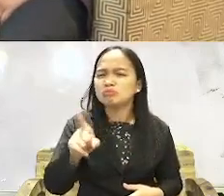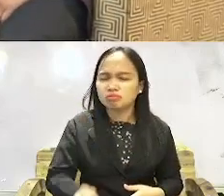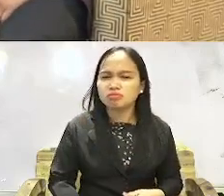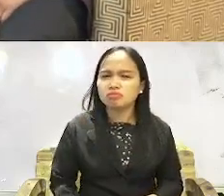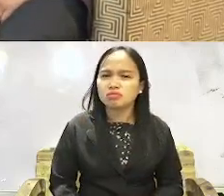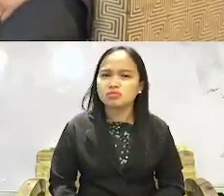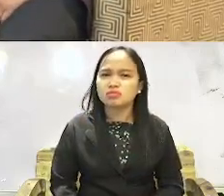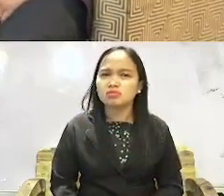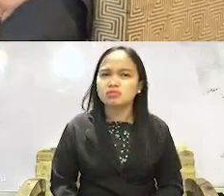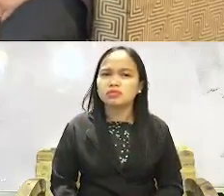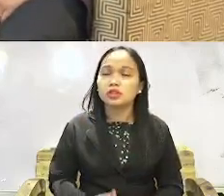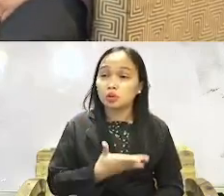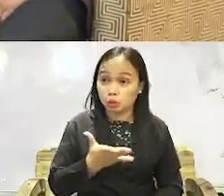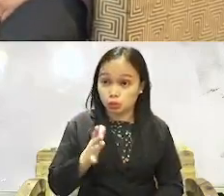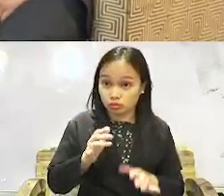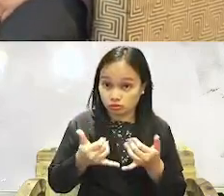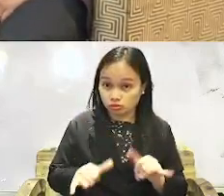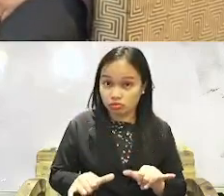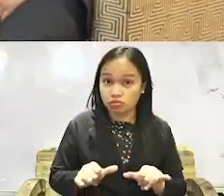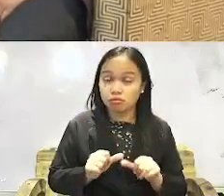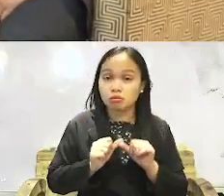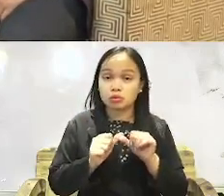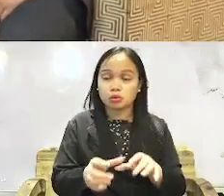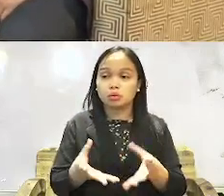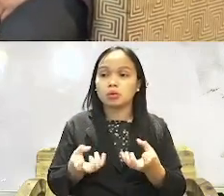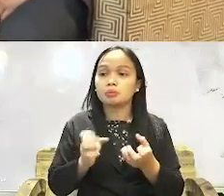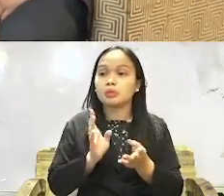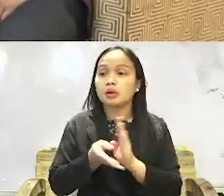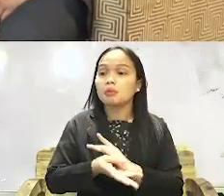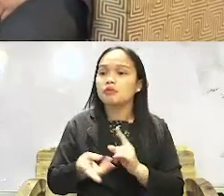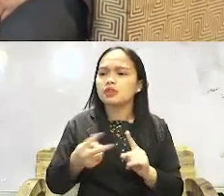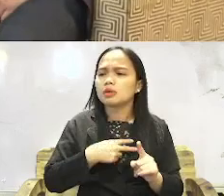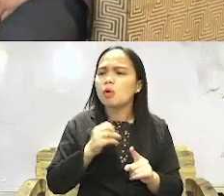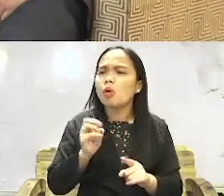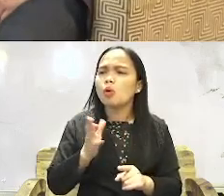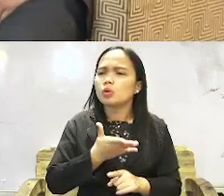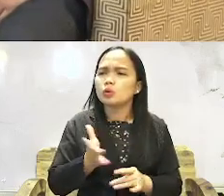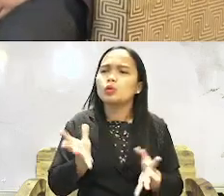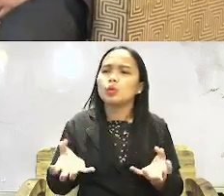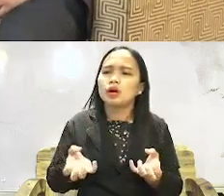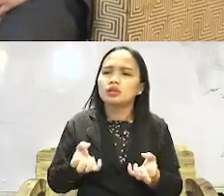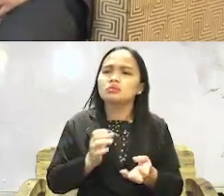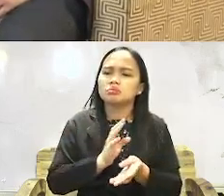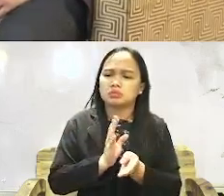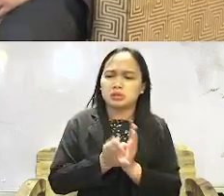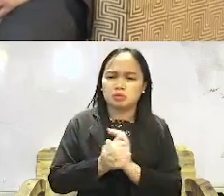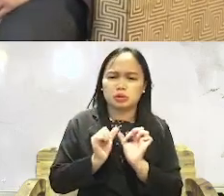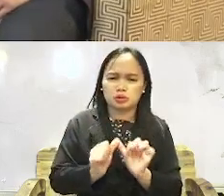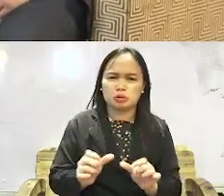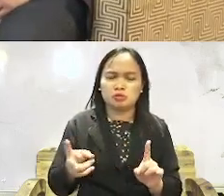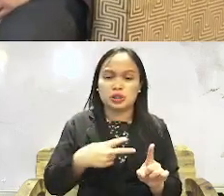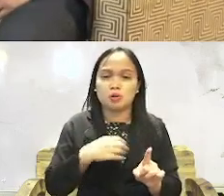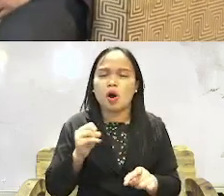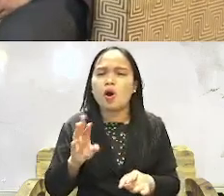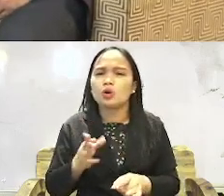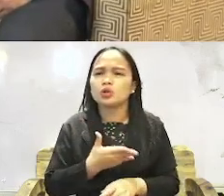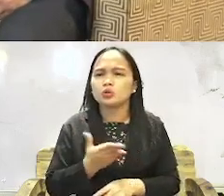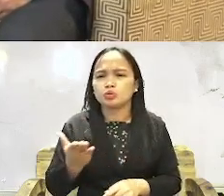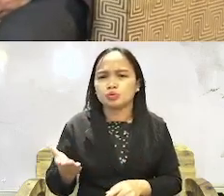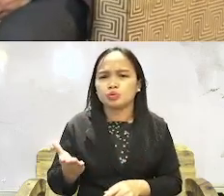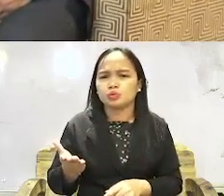katanungan. Mananatili ka bang biktima? O ikaw ba ay magpapabiktima pa? O ikaw